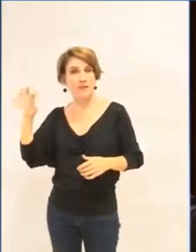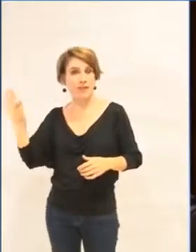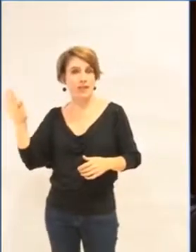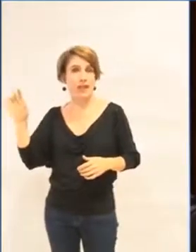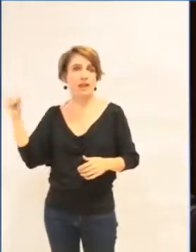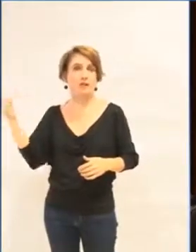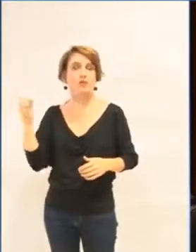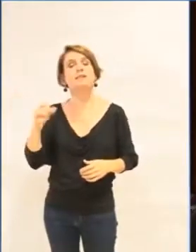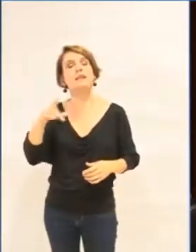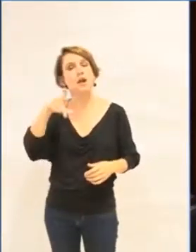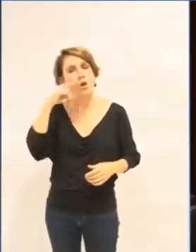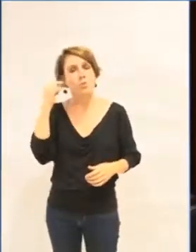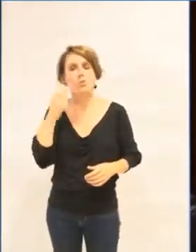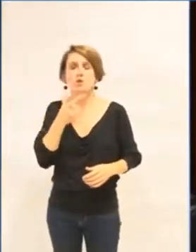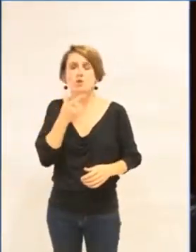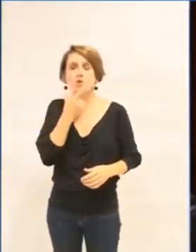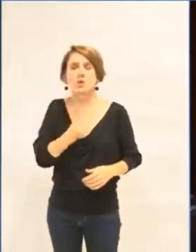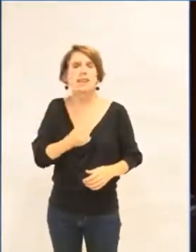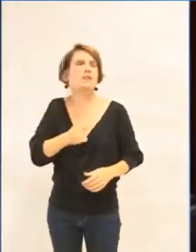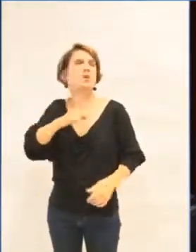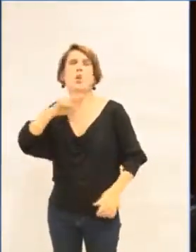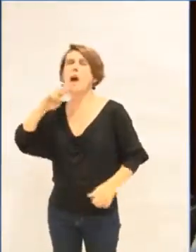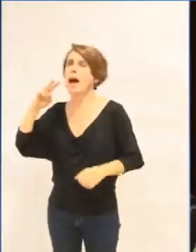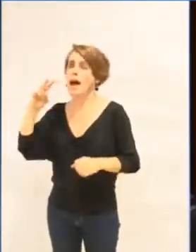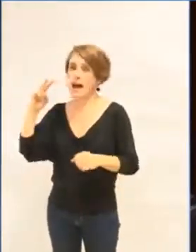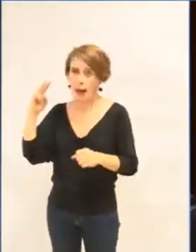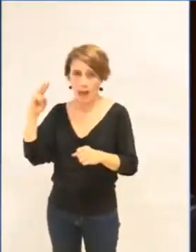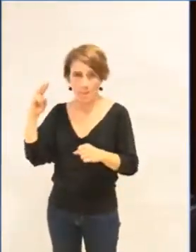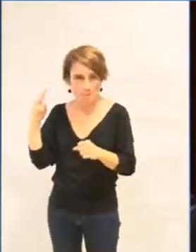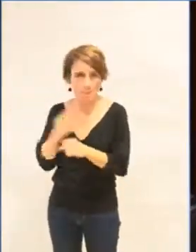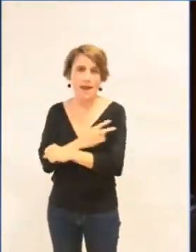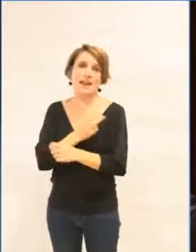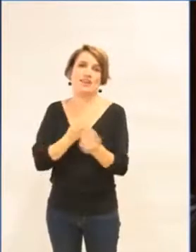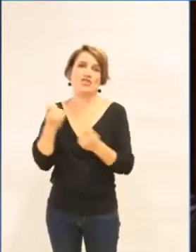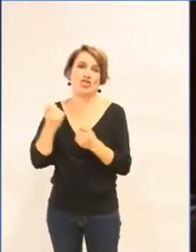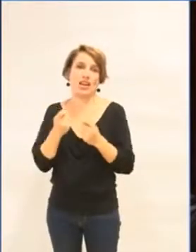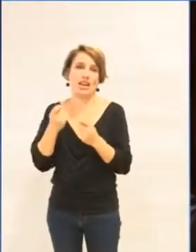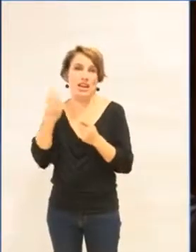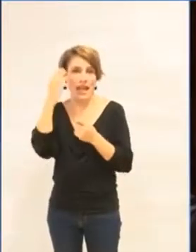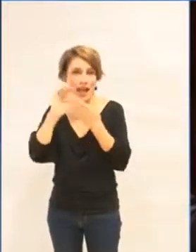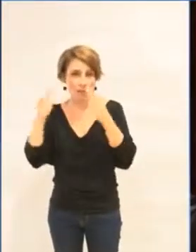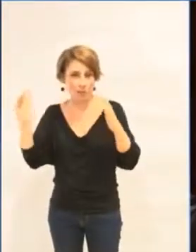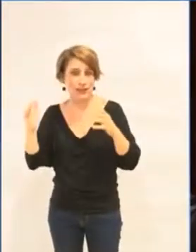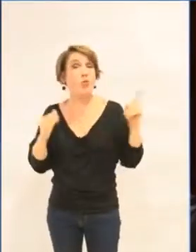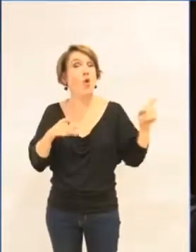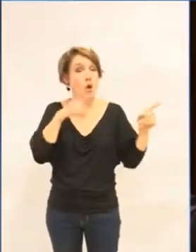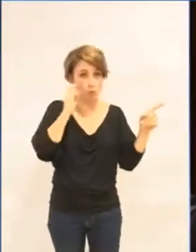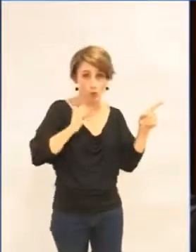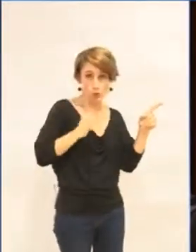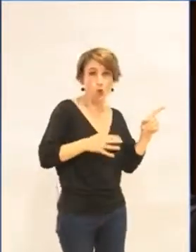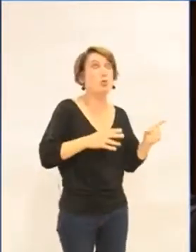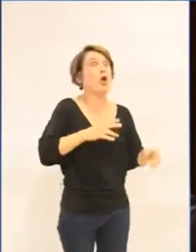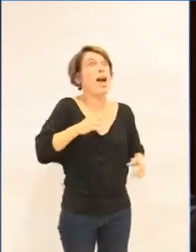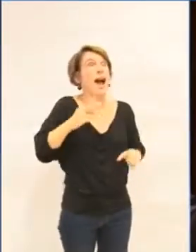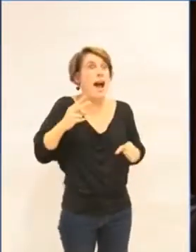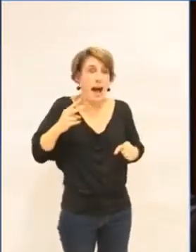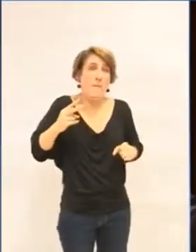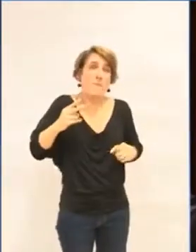géré et M. Desto a M. Piolle a très mal géré, mais les lapsus sont révélateurs